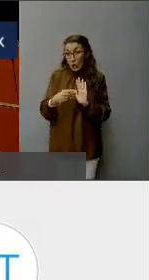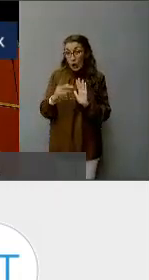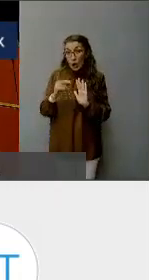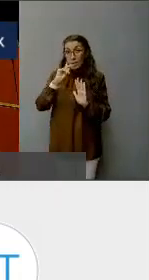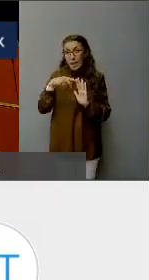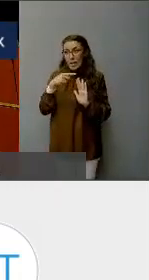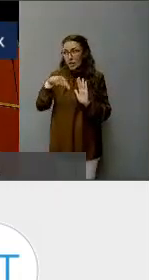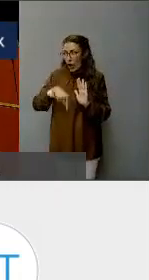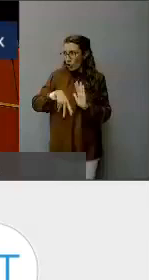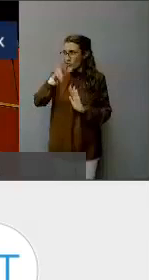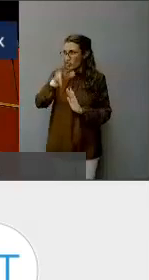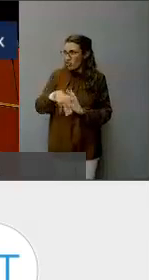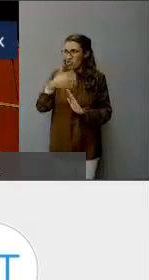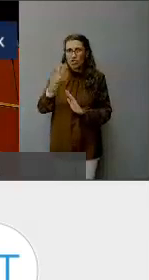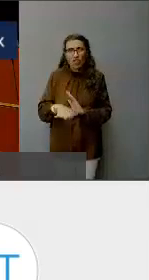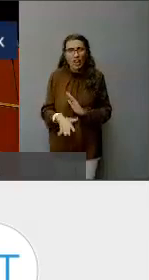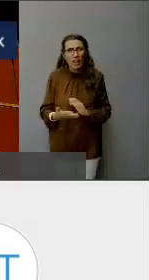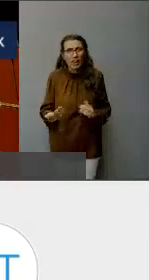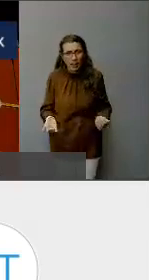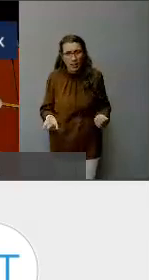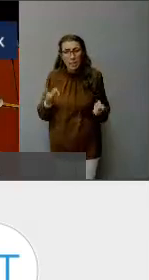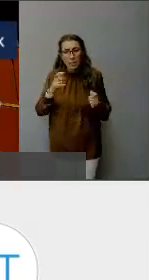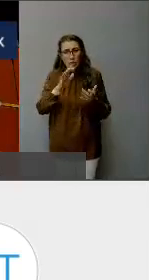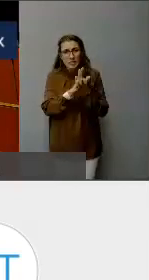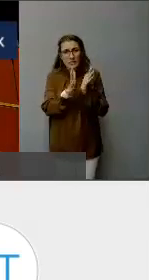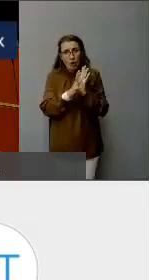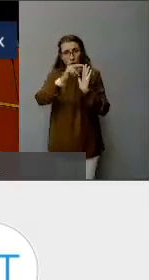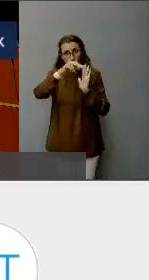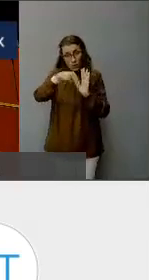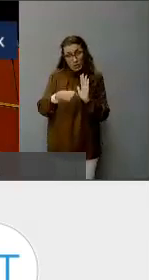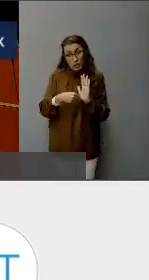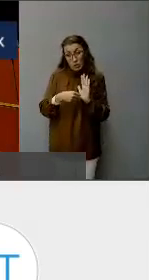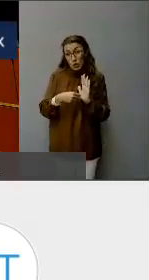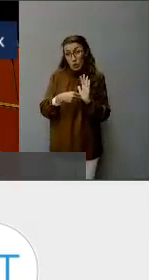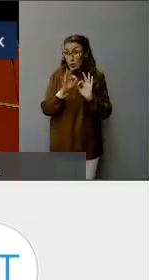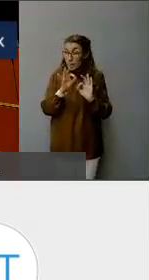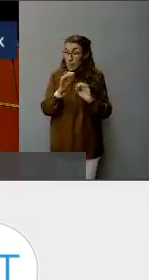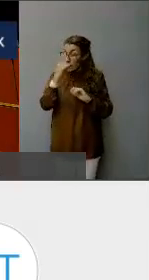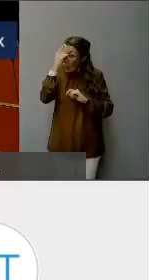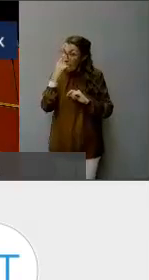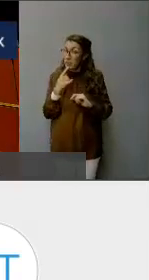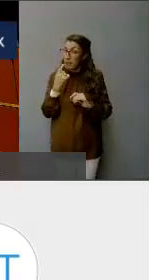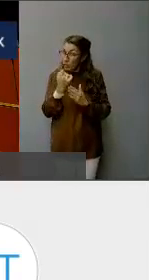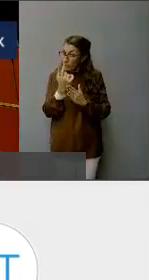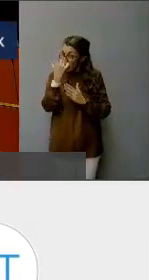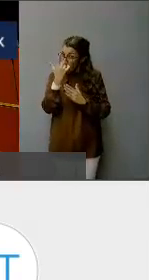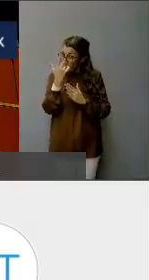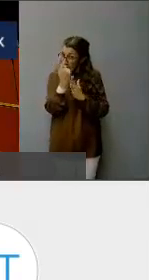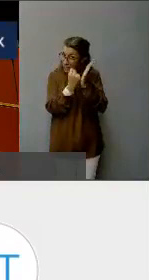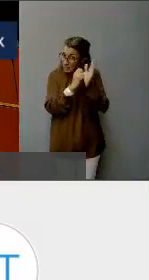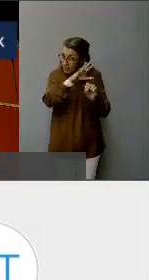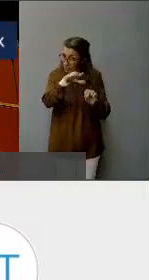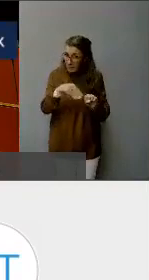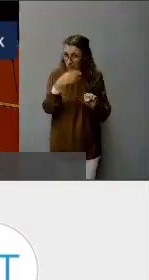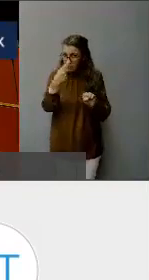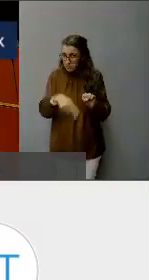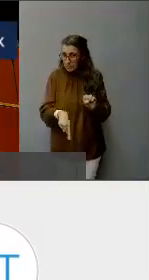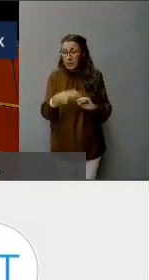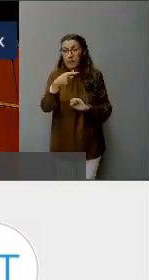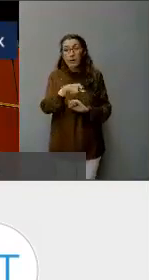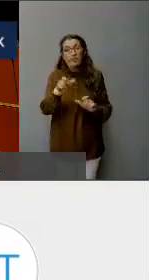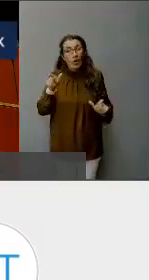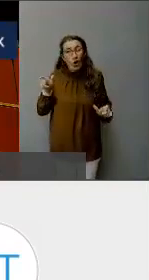oggi perché la convenzione una parte essenziale di questa di questa pratica perché gli obblighi che sono imposti dal